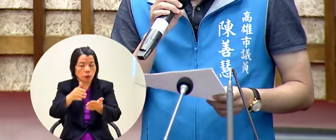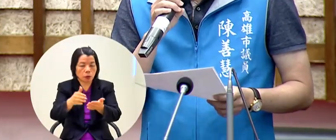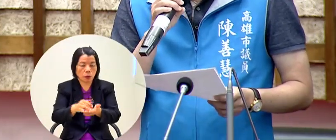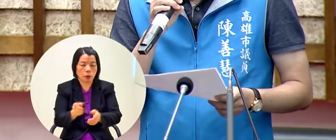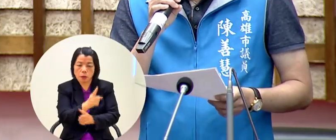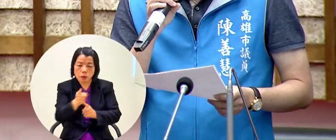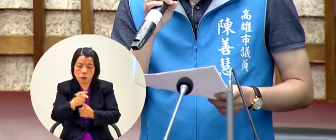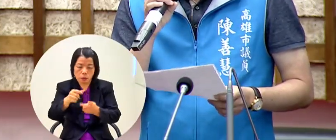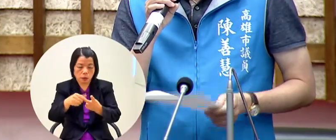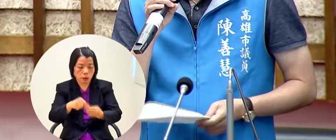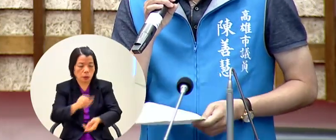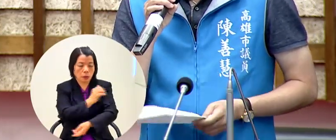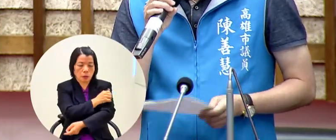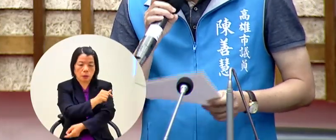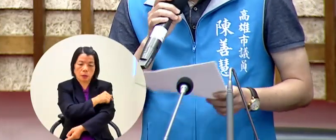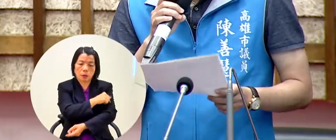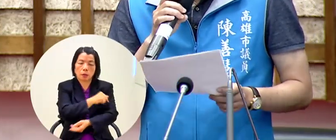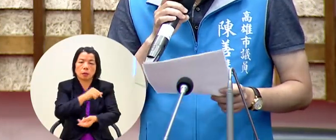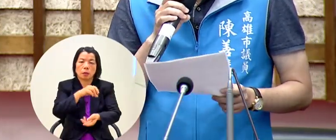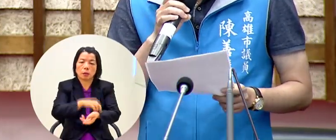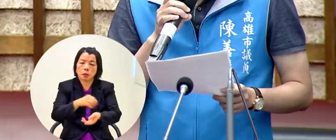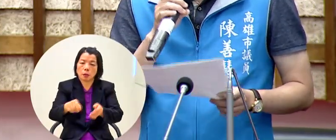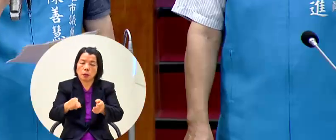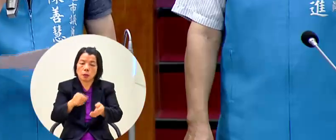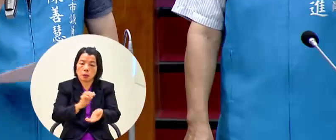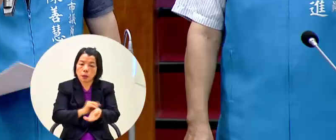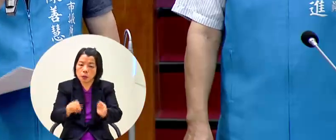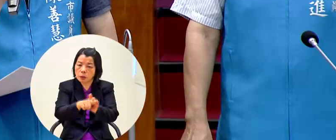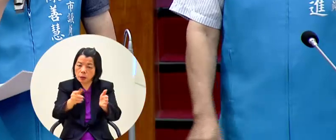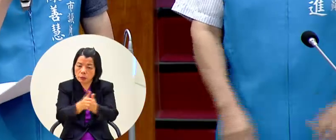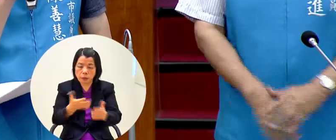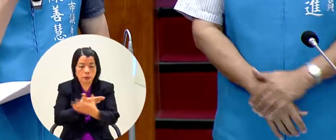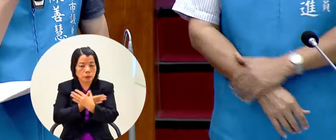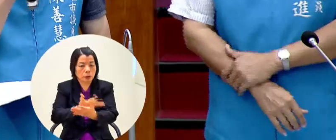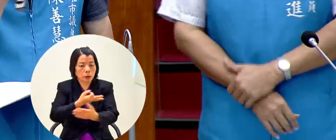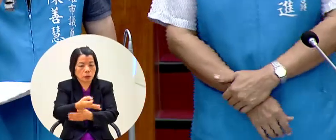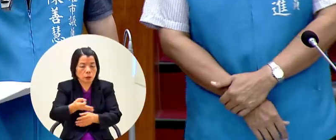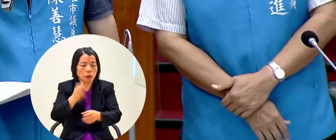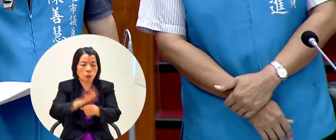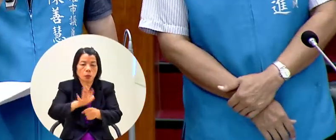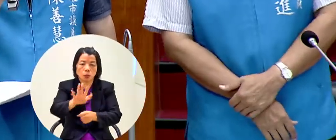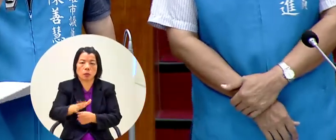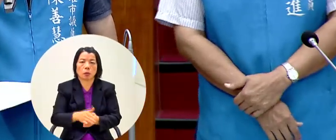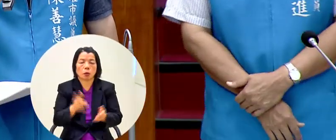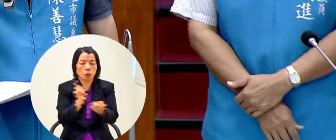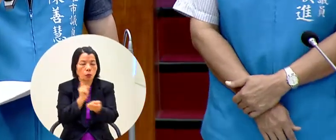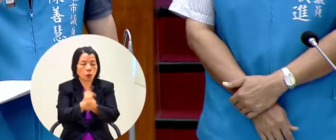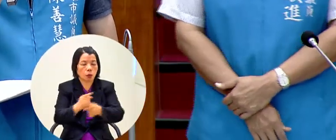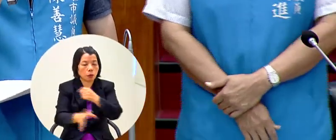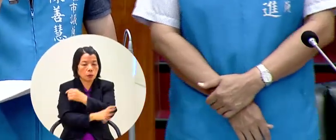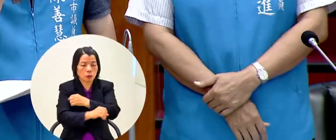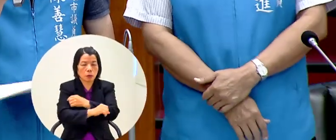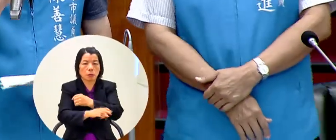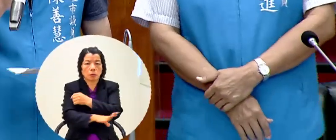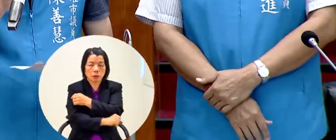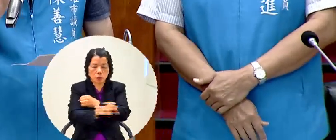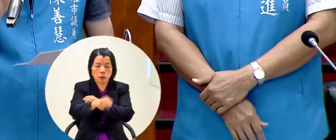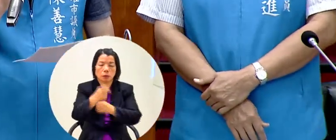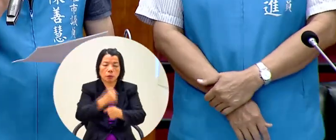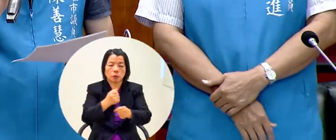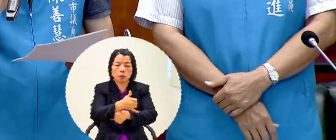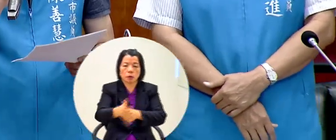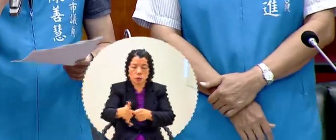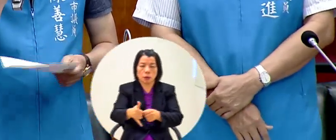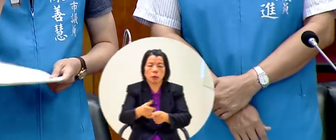提出编列奖励金，提升基层警消的士气。啊，请问市